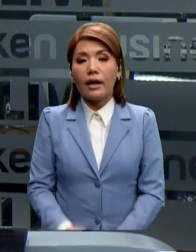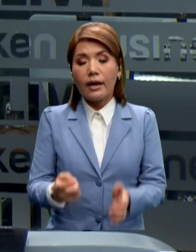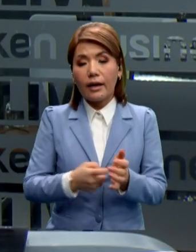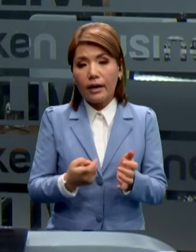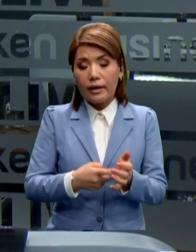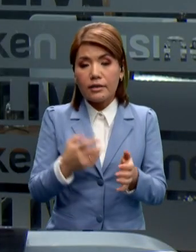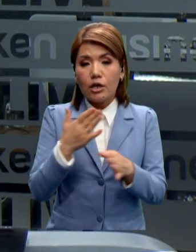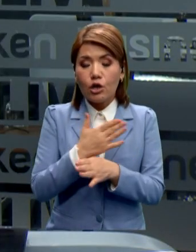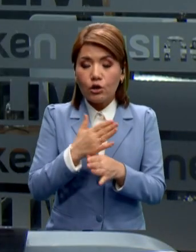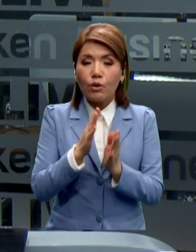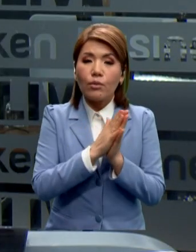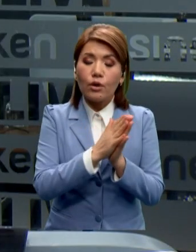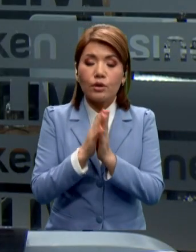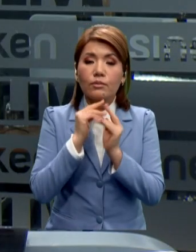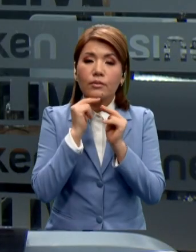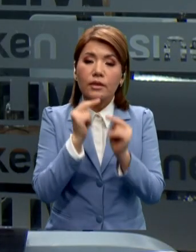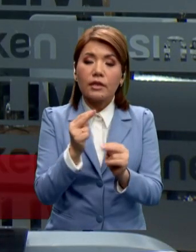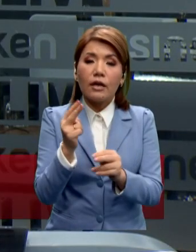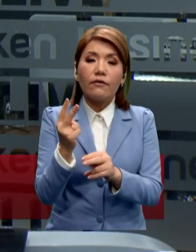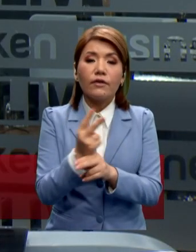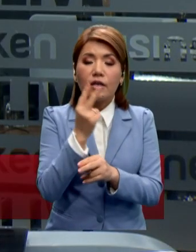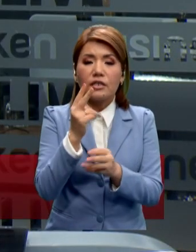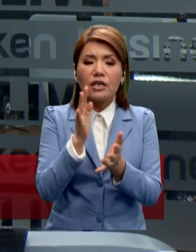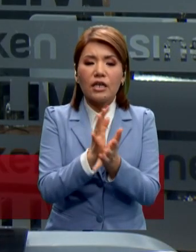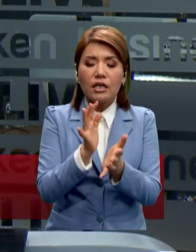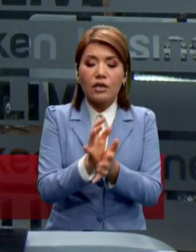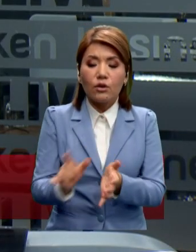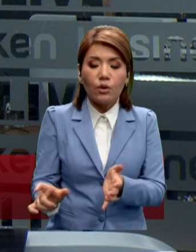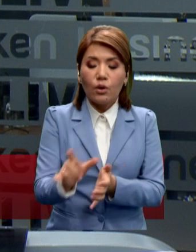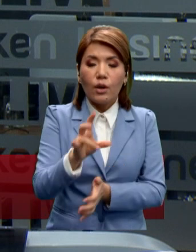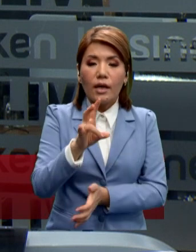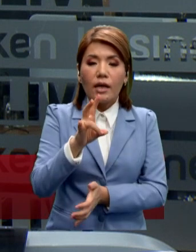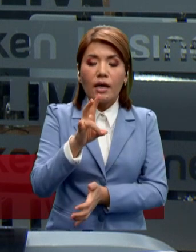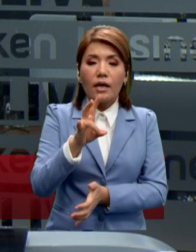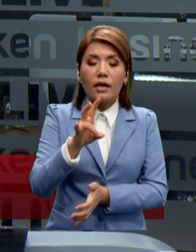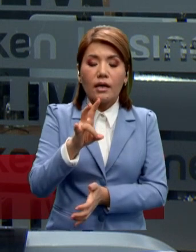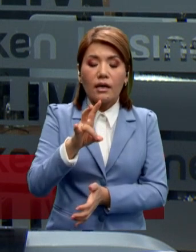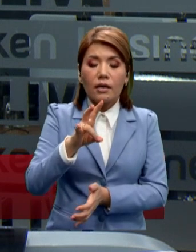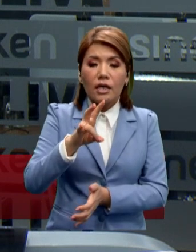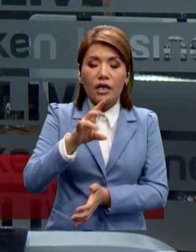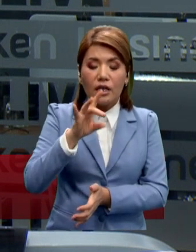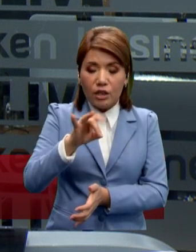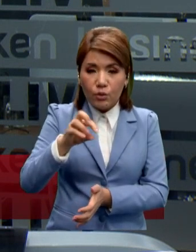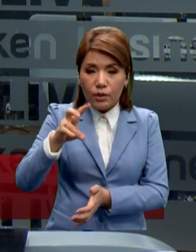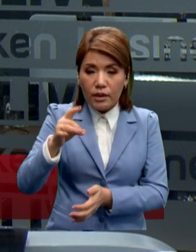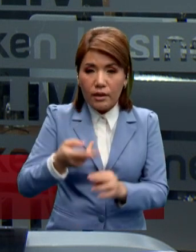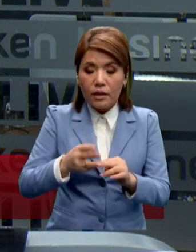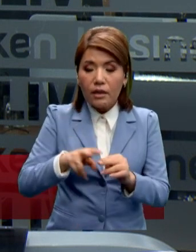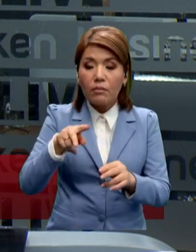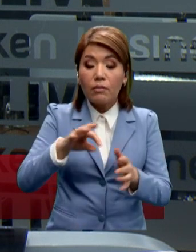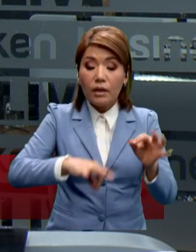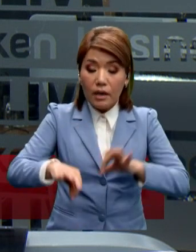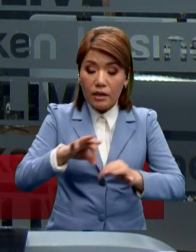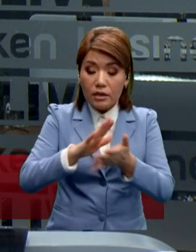Карагандинские экологи просят обратить внимание на вторичное загрязнение реки Нуры ртутью. По словам экозащитников, несмотря на проект